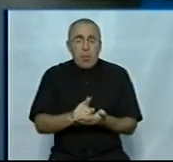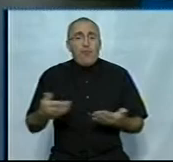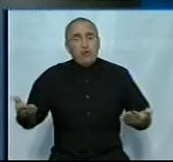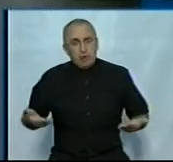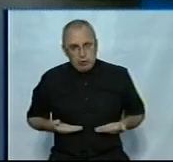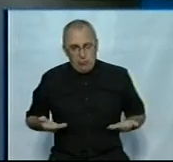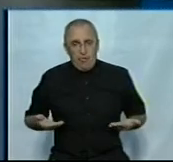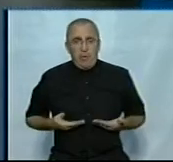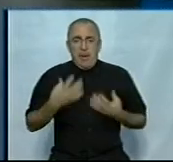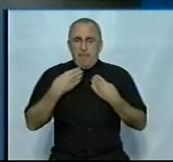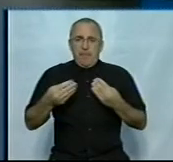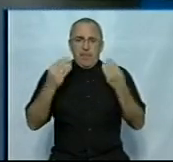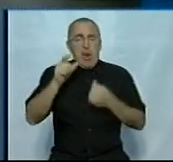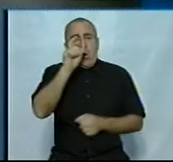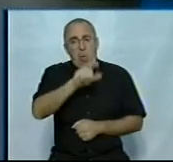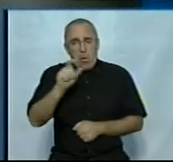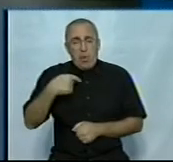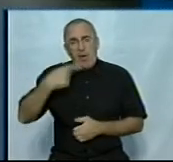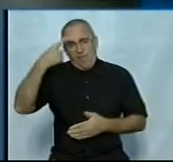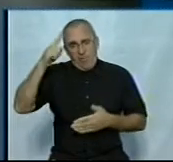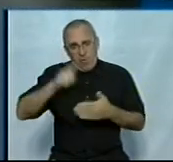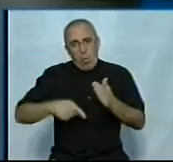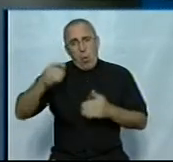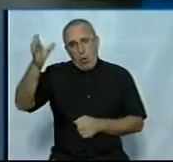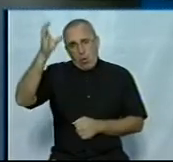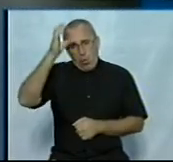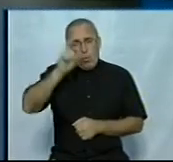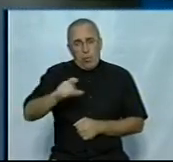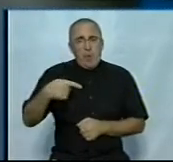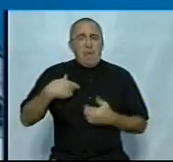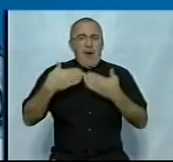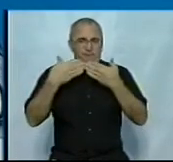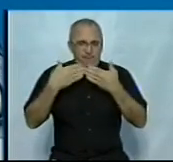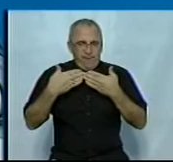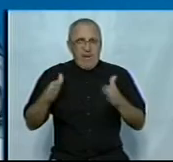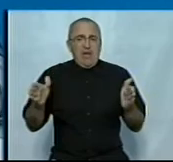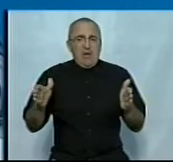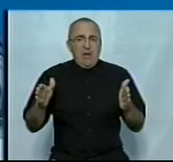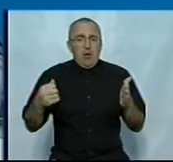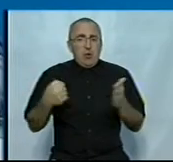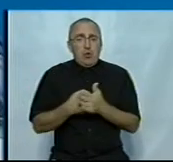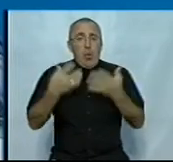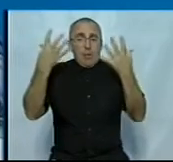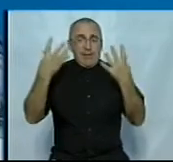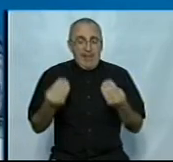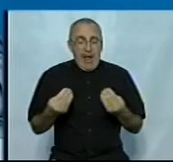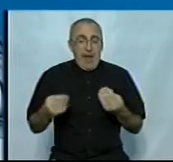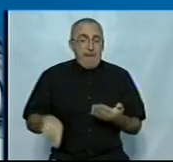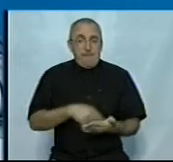живуть прекрасні люди, і я впевнений, розумні. Ми відкриваємо до Дня міста